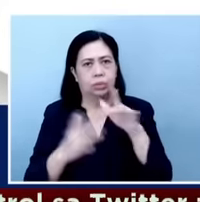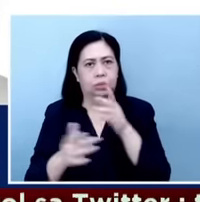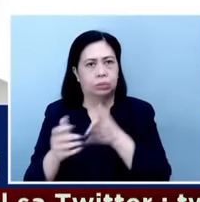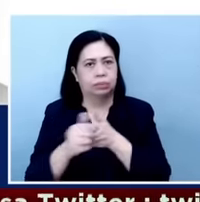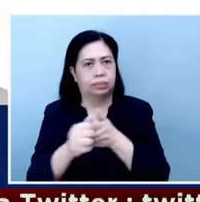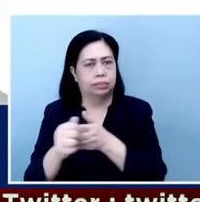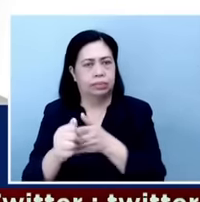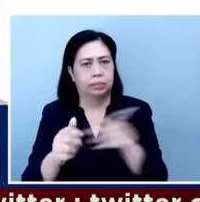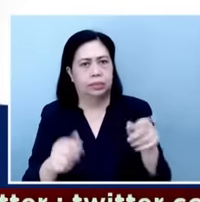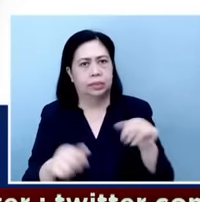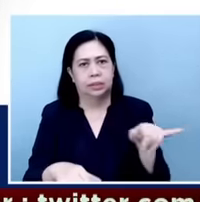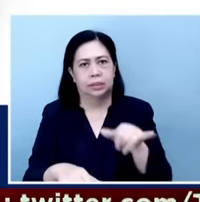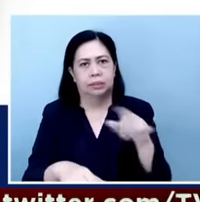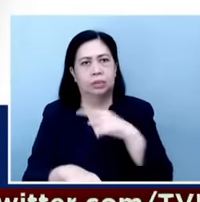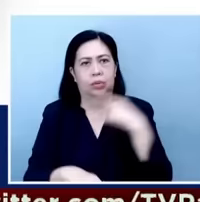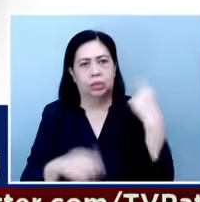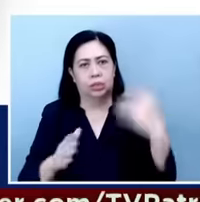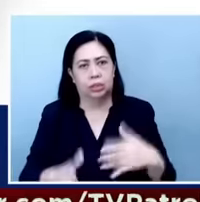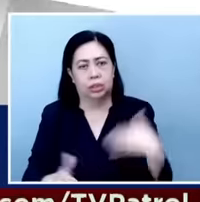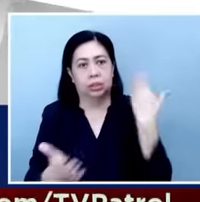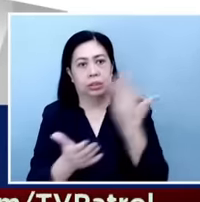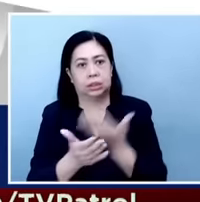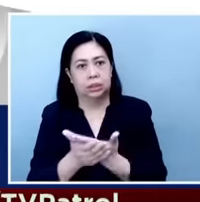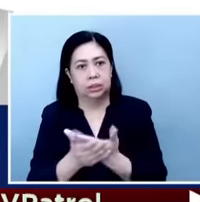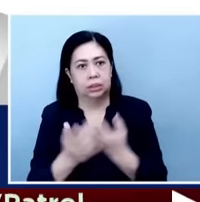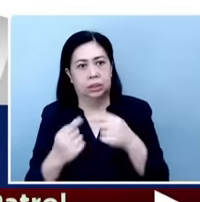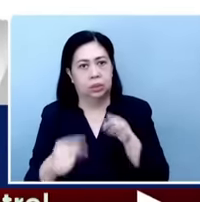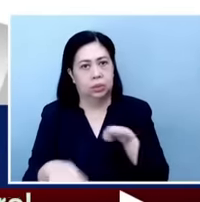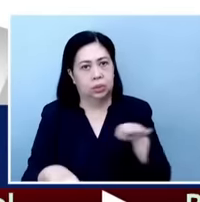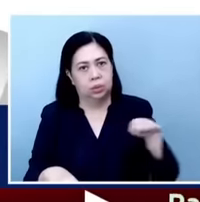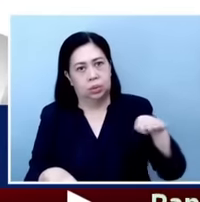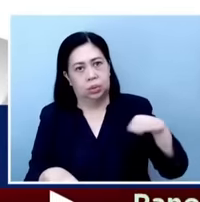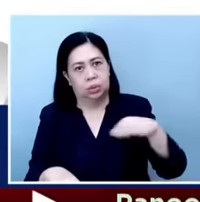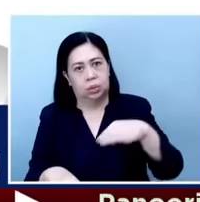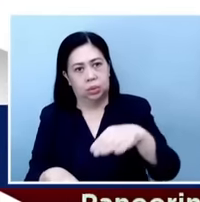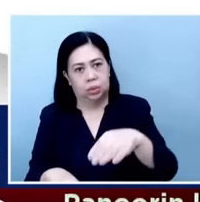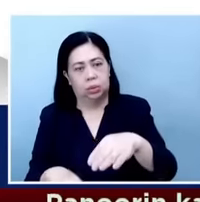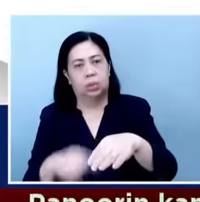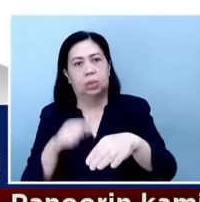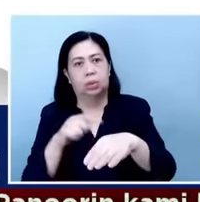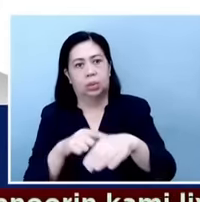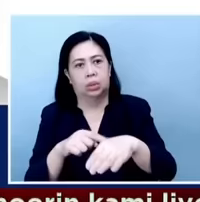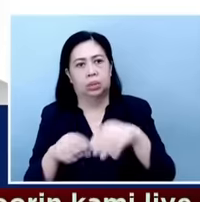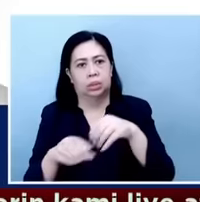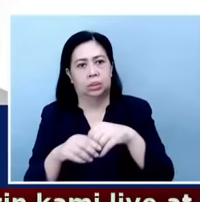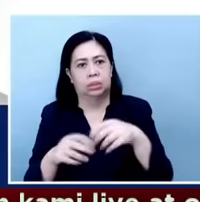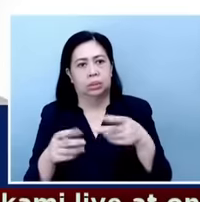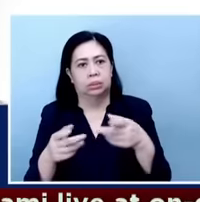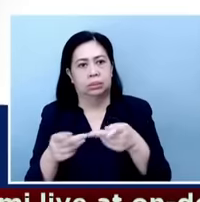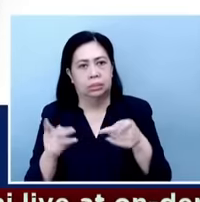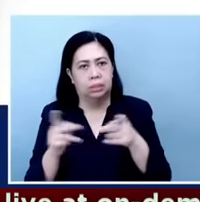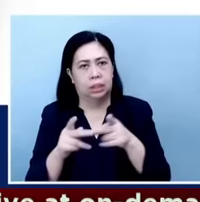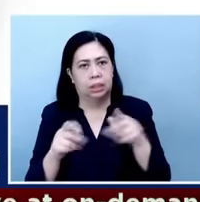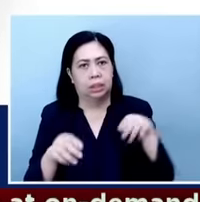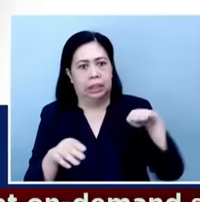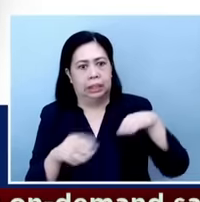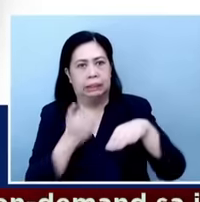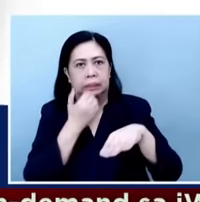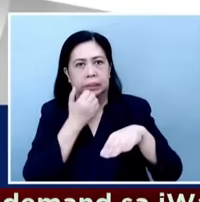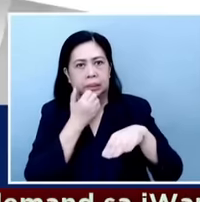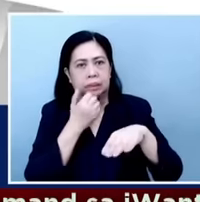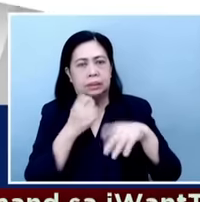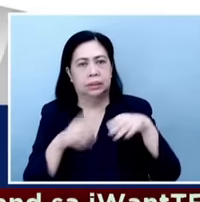dalawa niyang kababayan. Pagdating sa pakurbadang bahagi nang daan sa sitio Tayong, napalihis ng linya